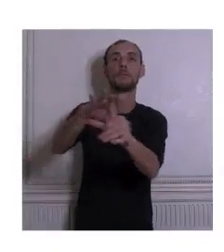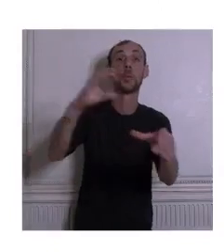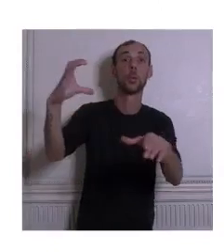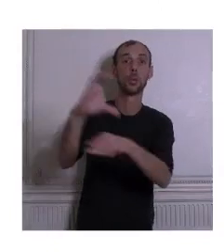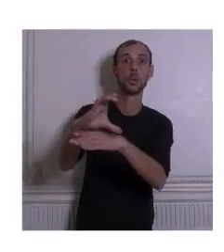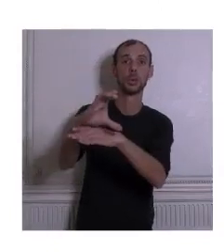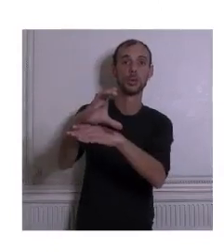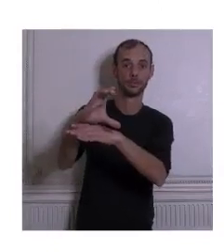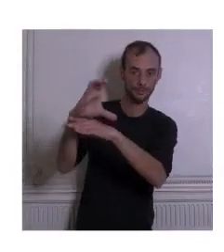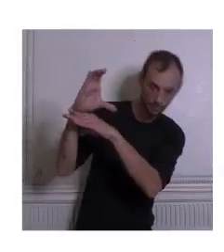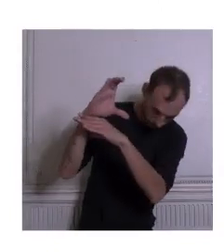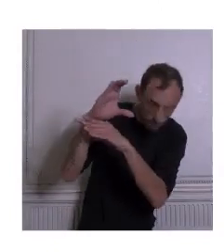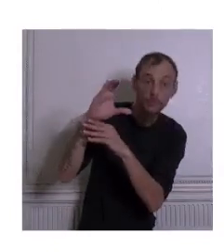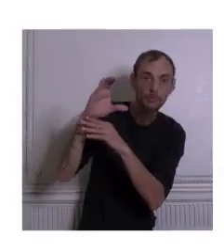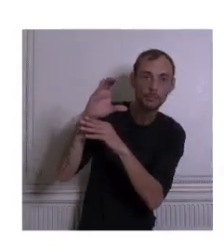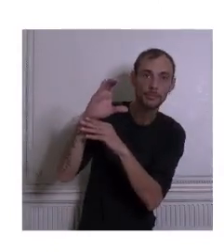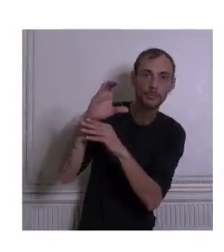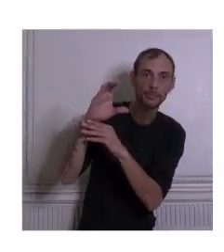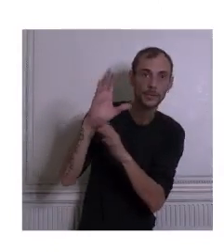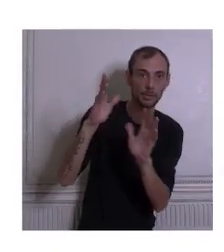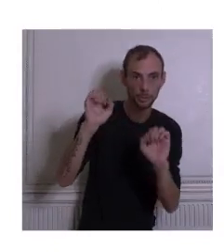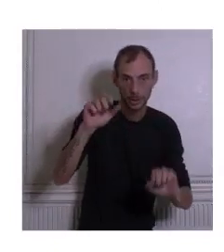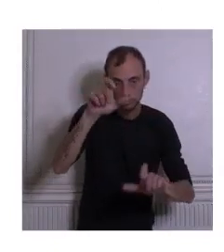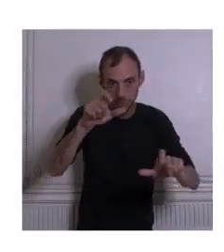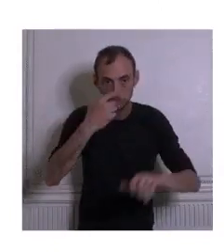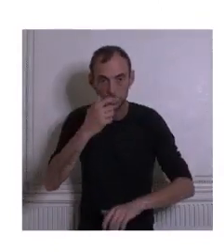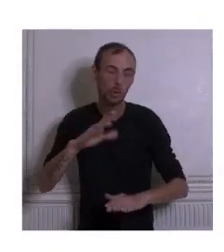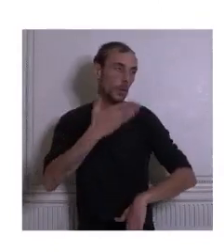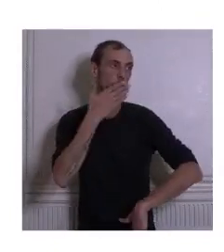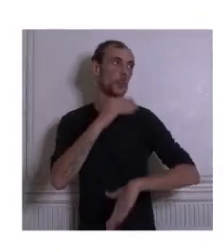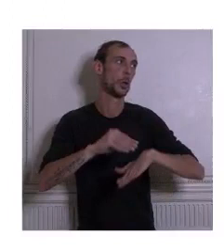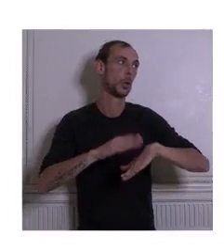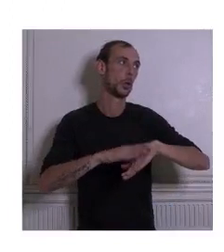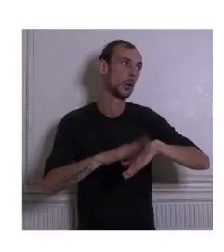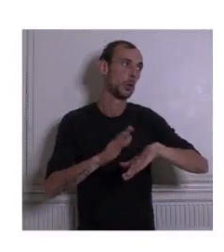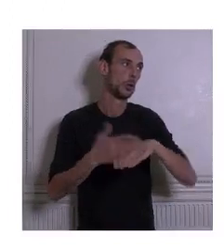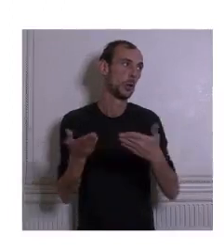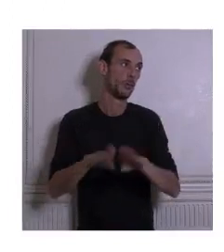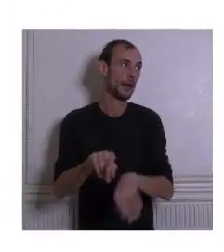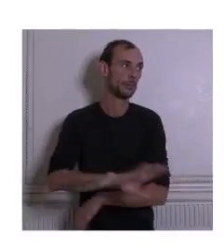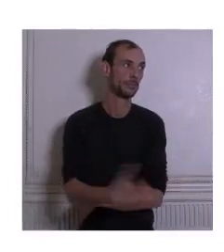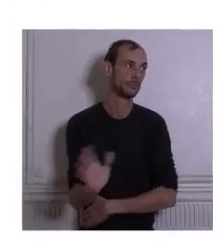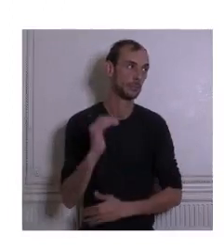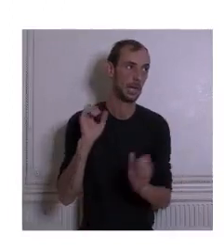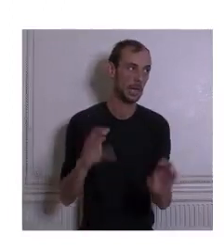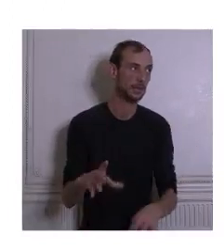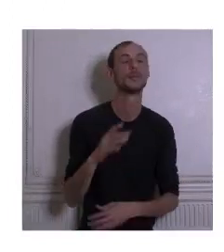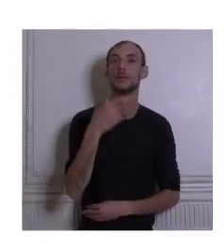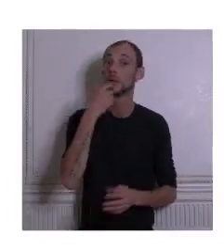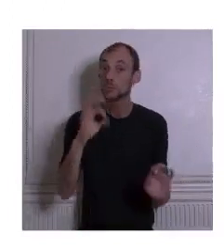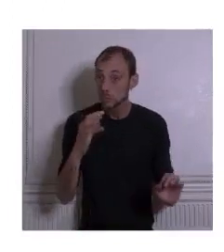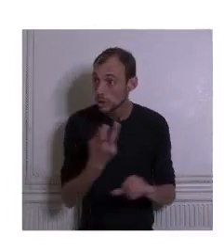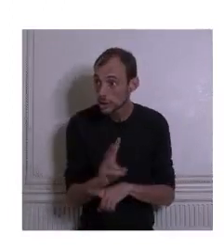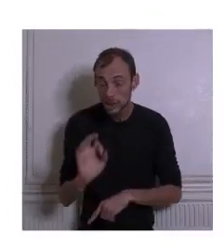décision, puisqu'en fait, on est sur quelque chose qui est déjà acté. Donc, on ne fait pas un vœu sur quelque chose qui est déjà acté. Sauf si vous m'apportez